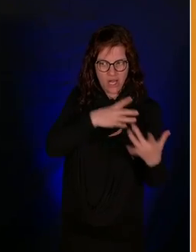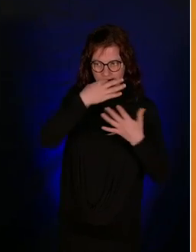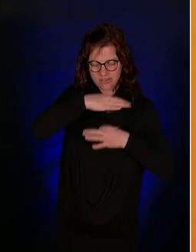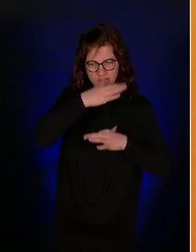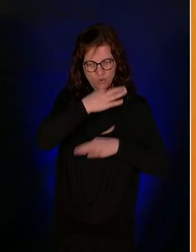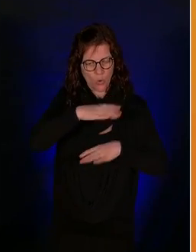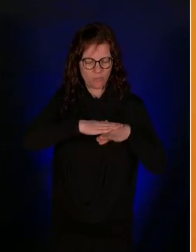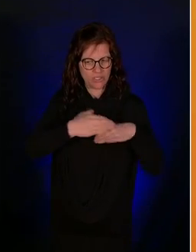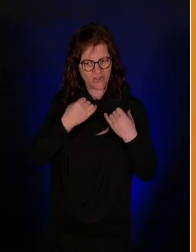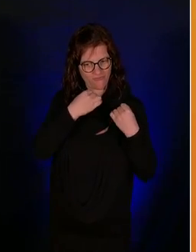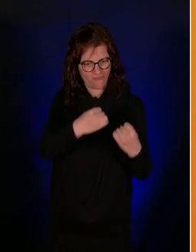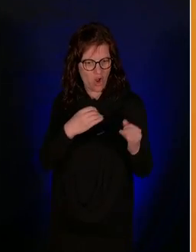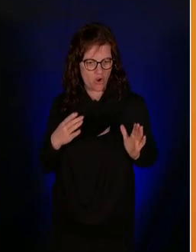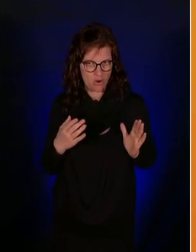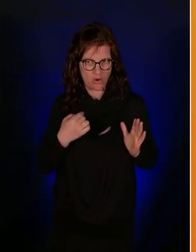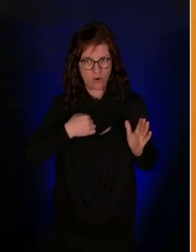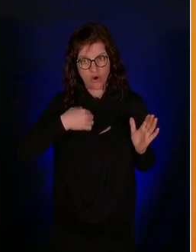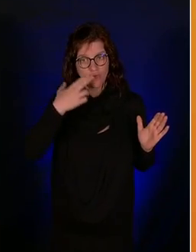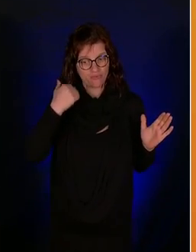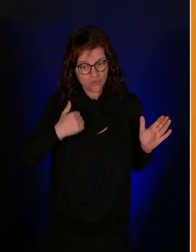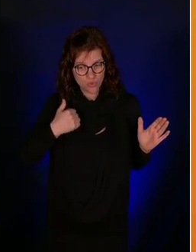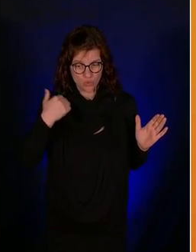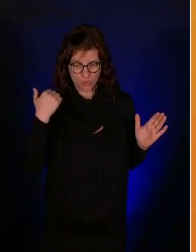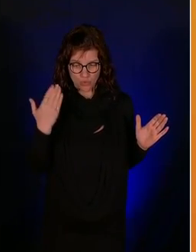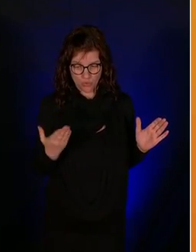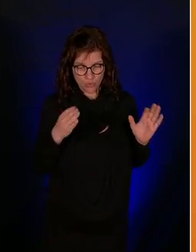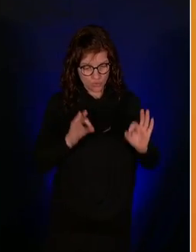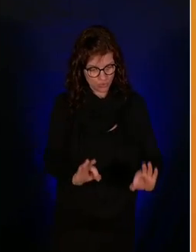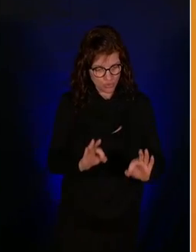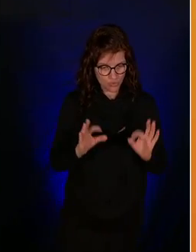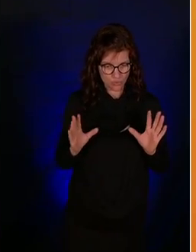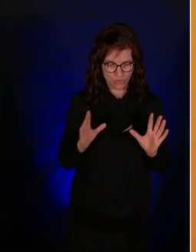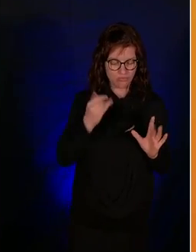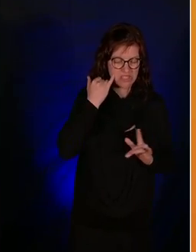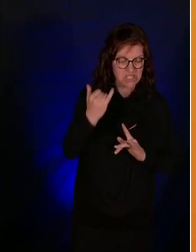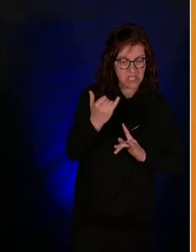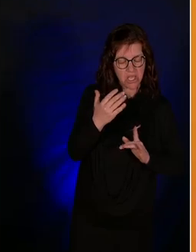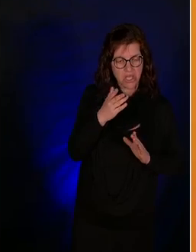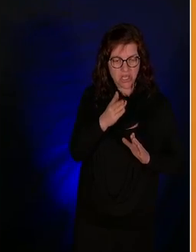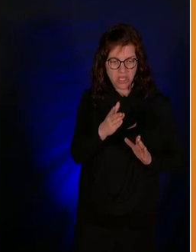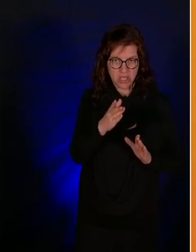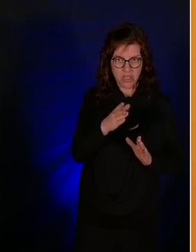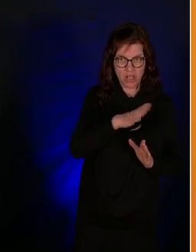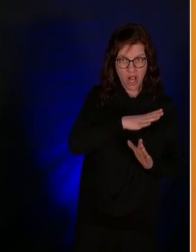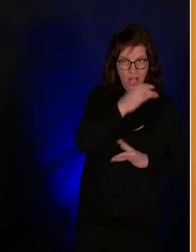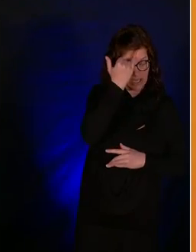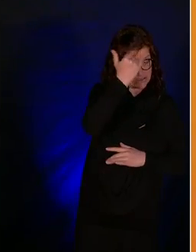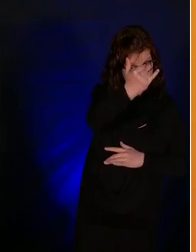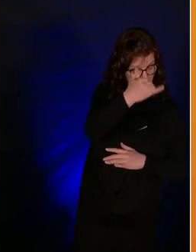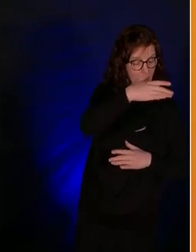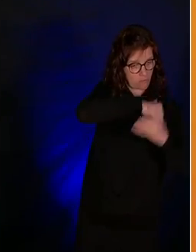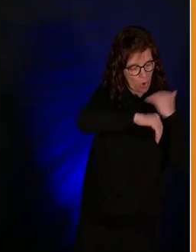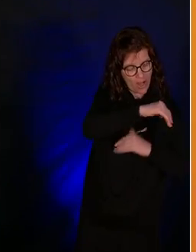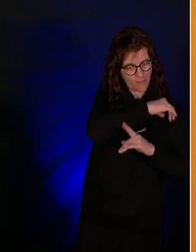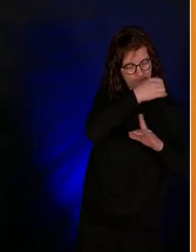très très fort. Moi j'ai vu effectivement l'idée qu'il y a les idées, le programme qu'il faut